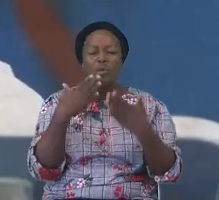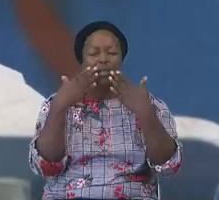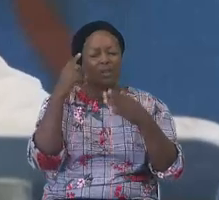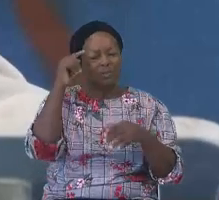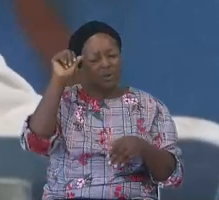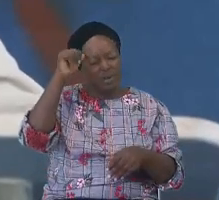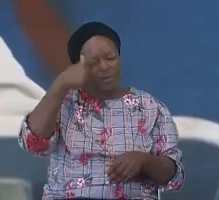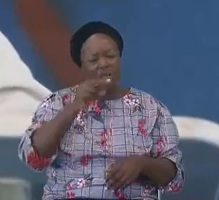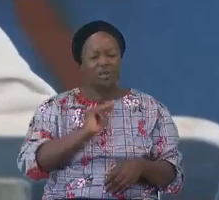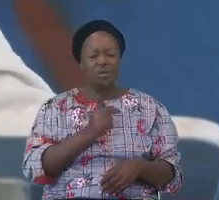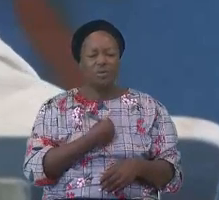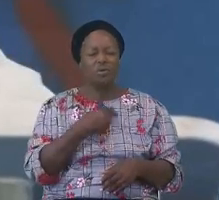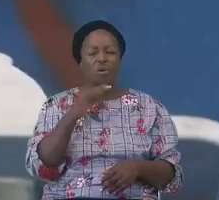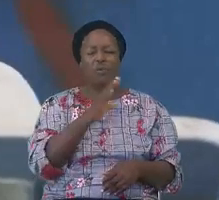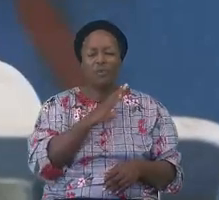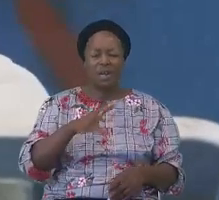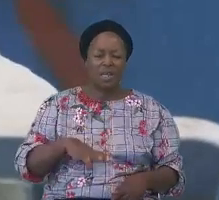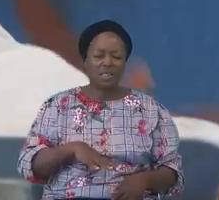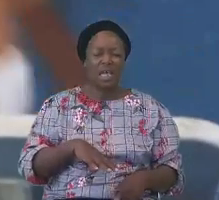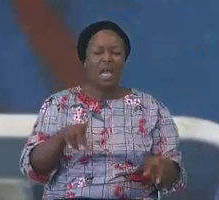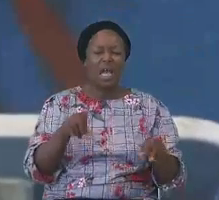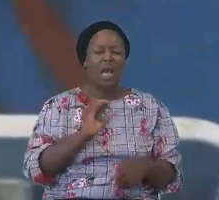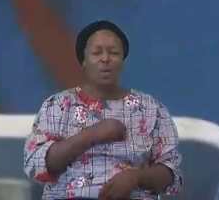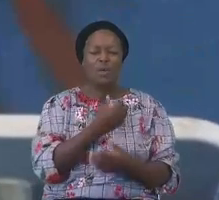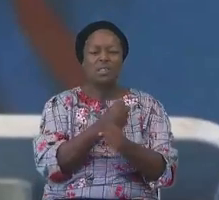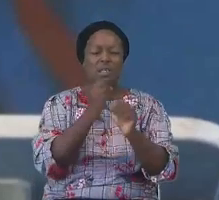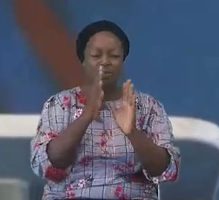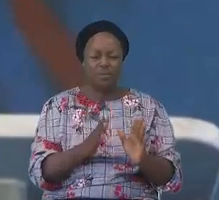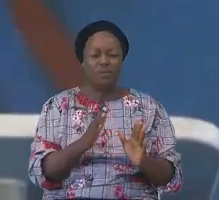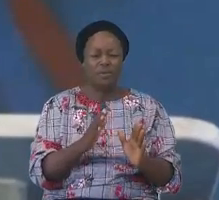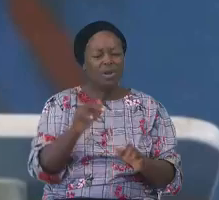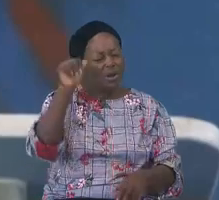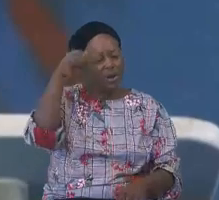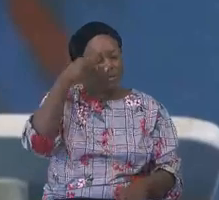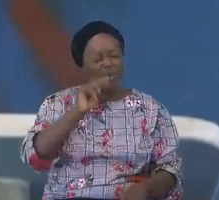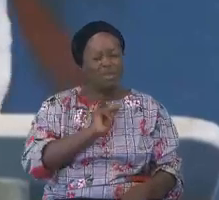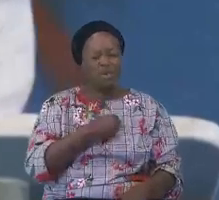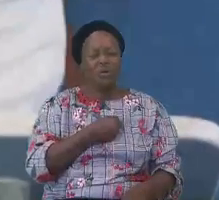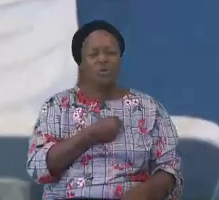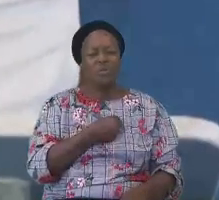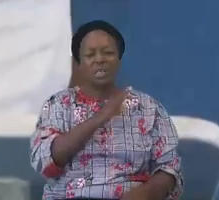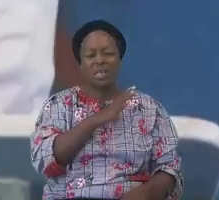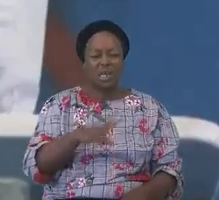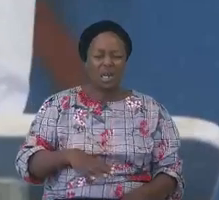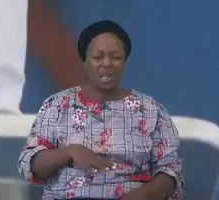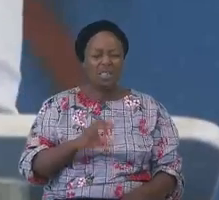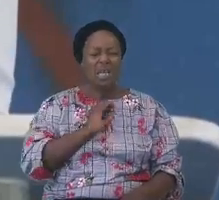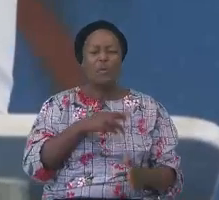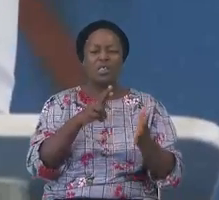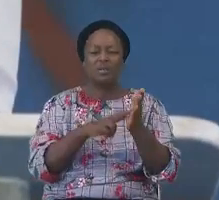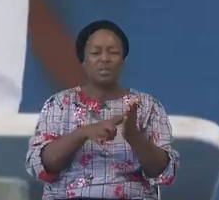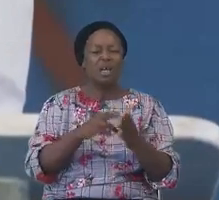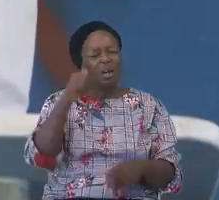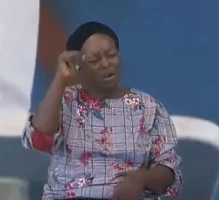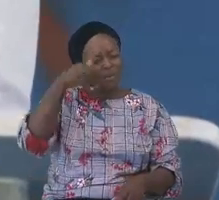Père, nous te remercions pour cette heure. Merci pour nous avoir rappelé Christ notre